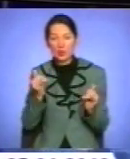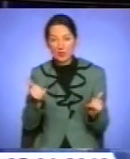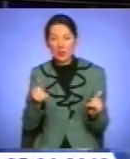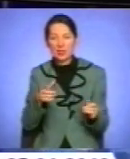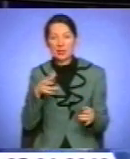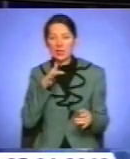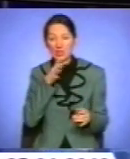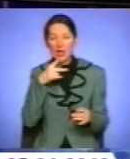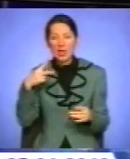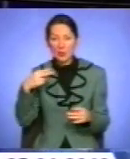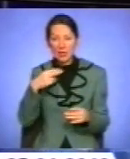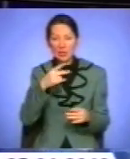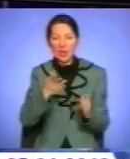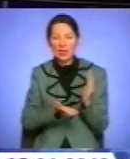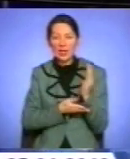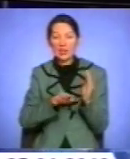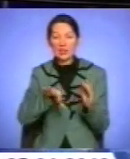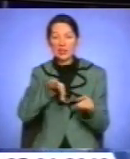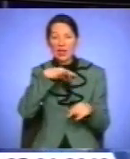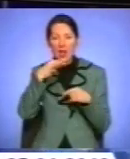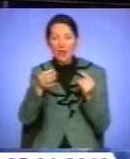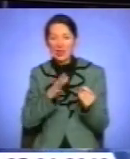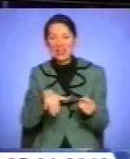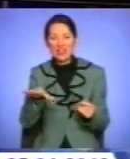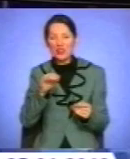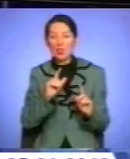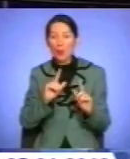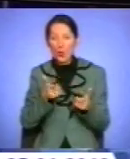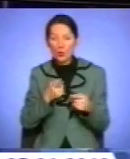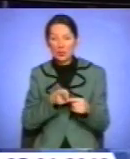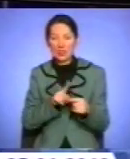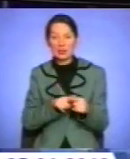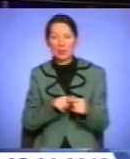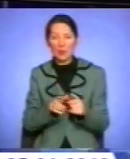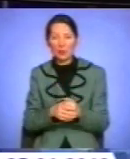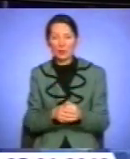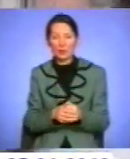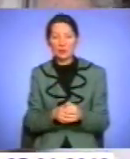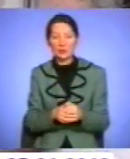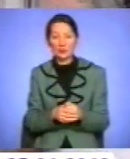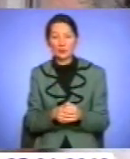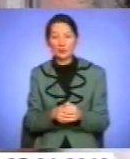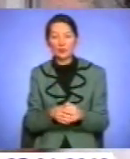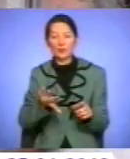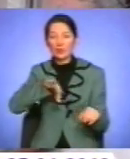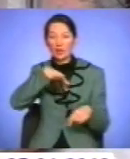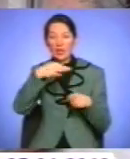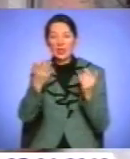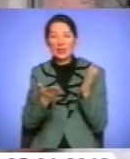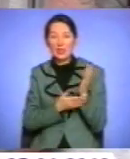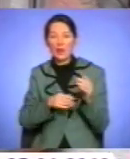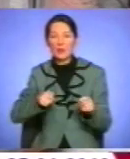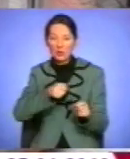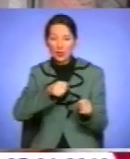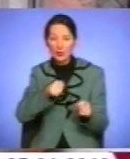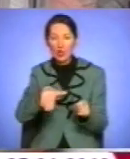міській раді. Та не всі погоджуються із цим. Про конфлікт інтересів – далі у сюжеті. Гілля деревам спилюватимуть